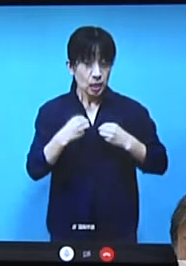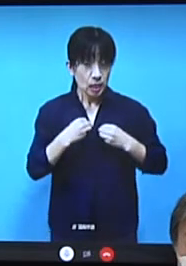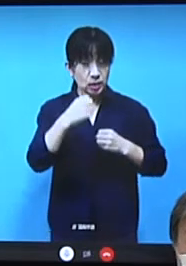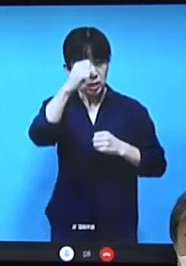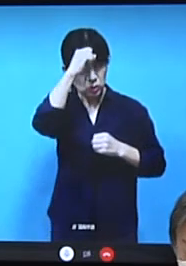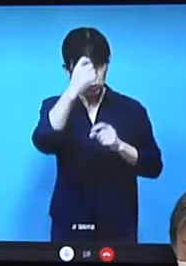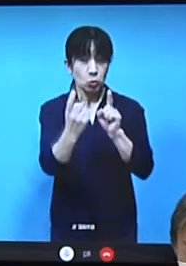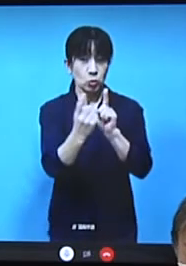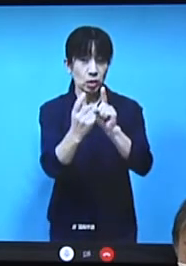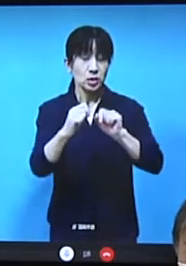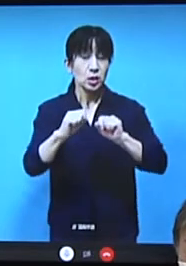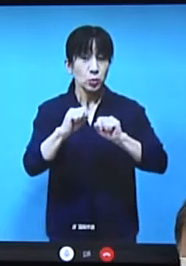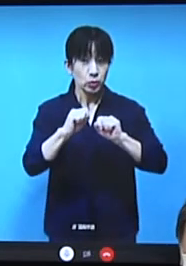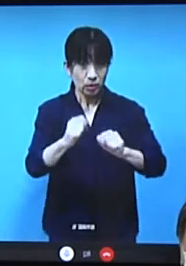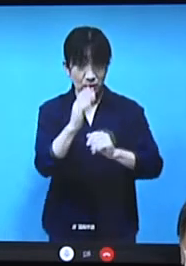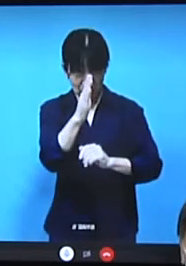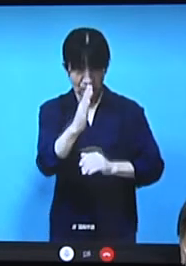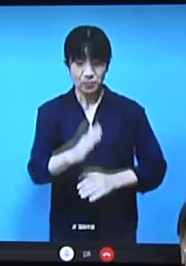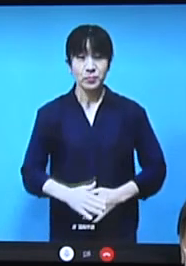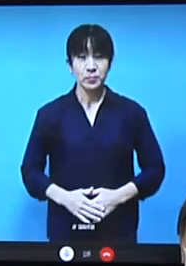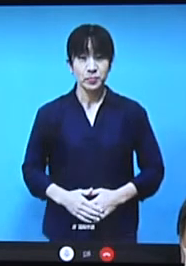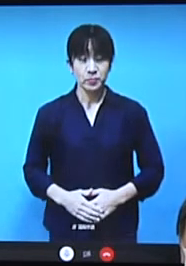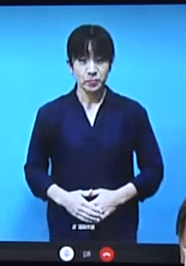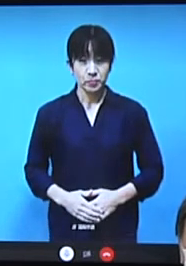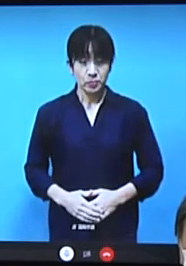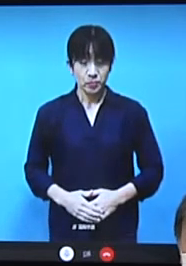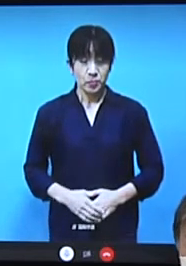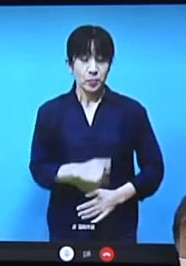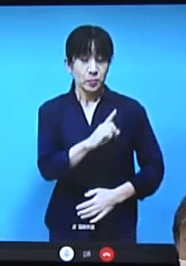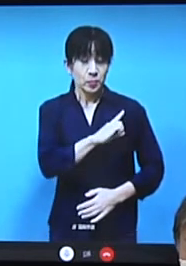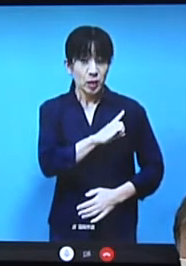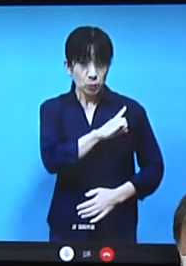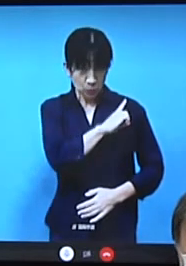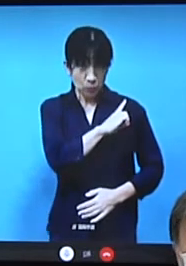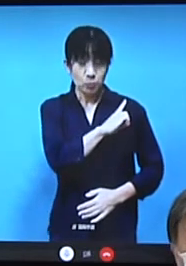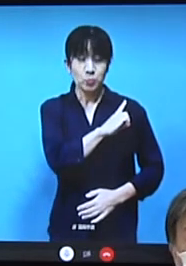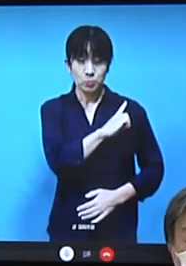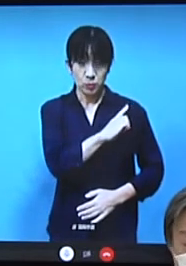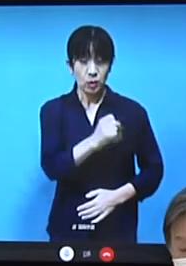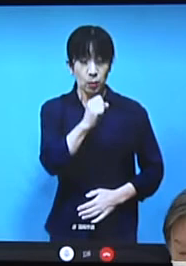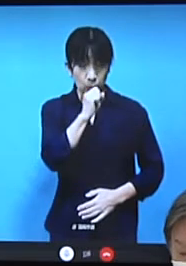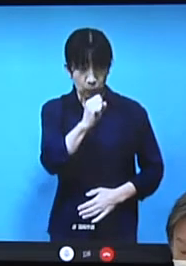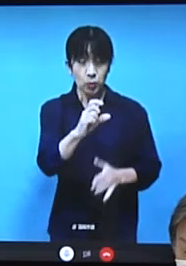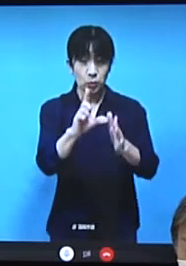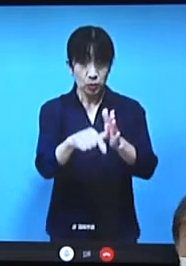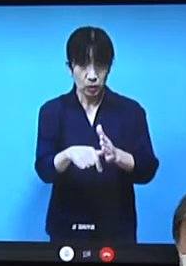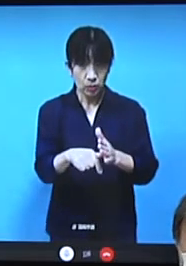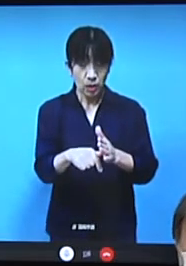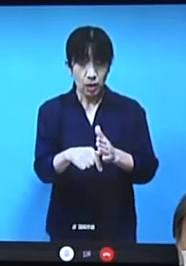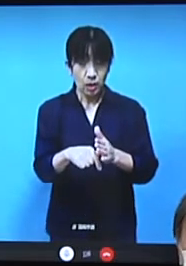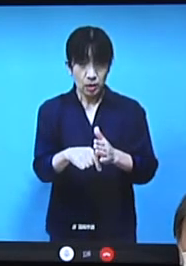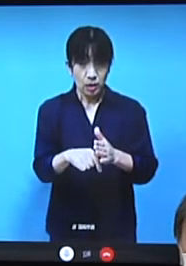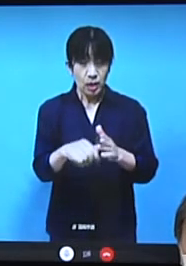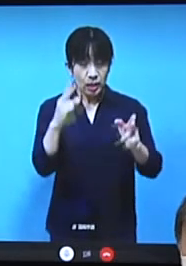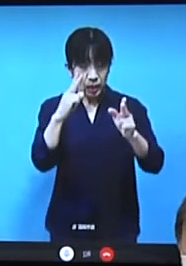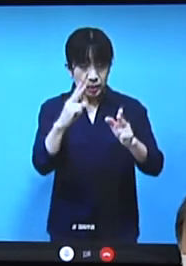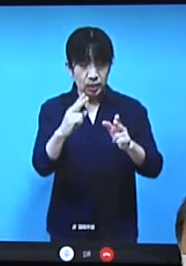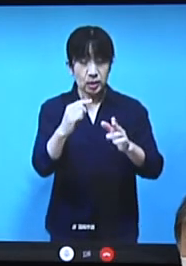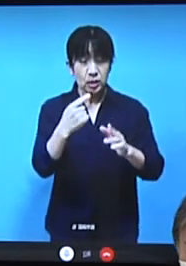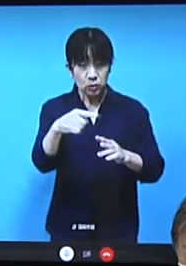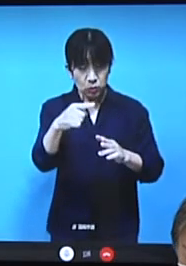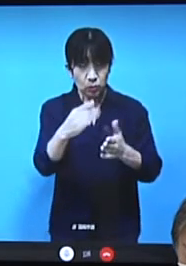していただきたいと思います。また発熱等の風邪の症状がある場合には、出勤等も含めまして外出を控えていただ